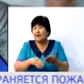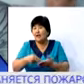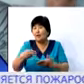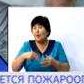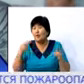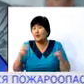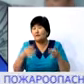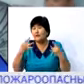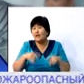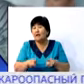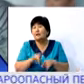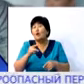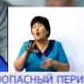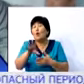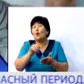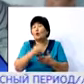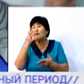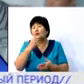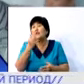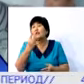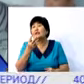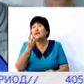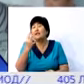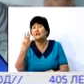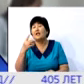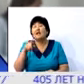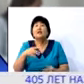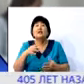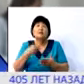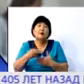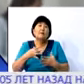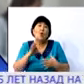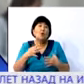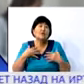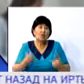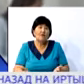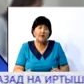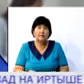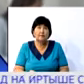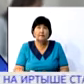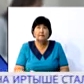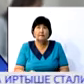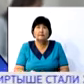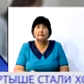о свидетельстве рождения ребенка, копия, фото 3×4 и справка о здоровье.